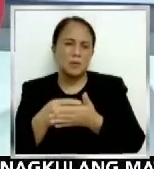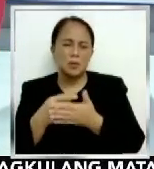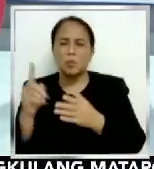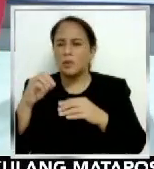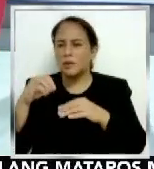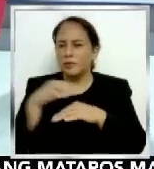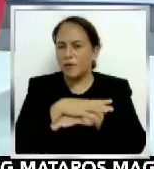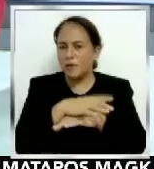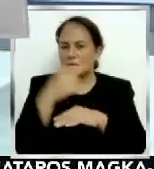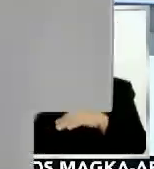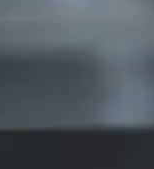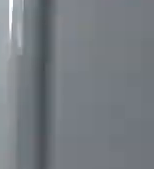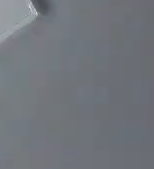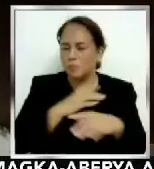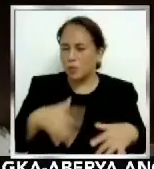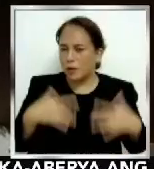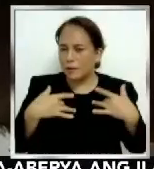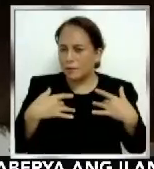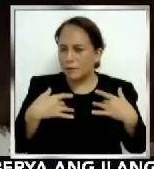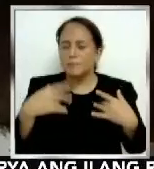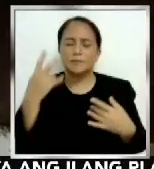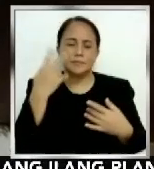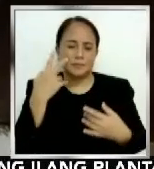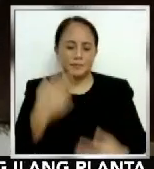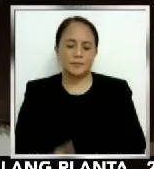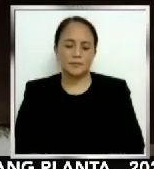ang tinutukan ni Sandra Aguinaldo.